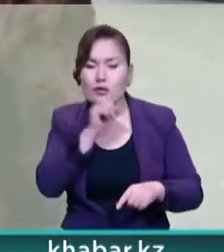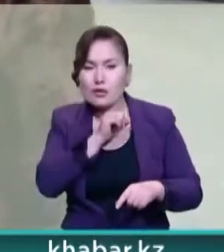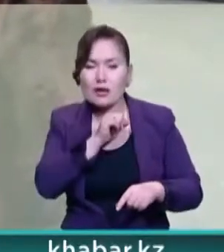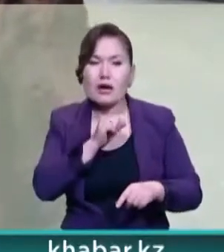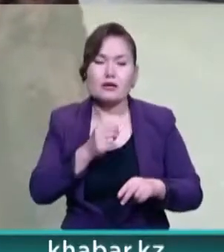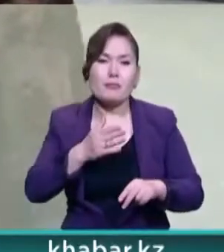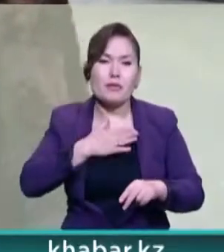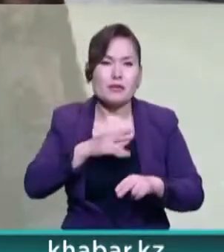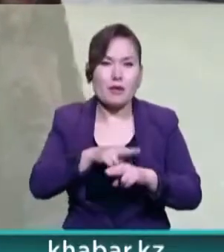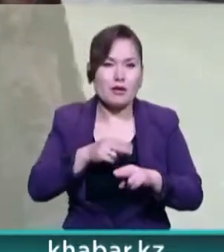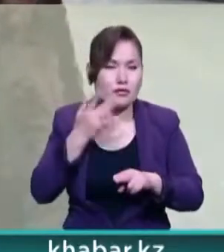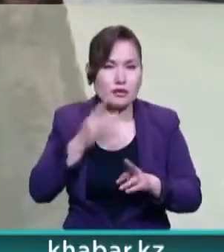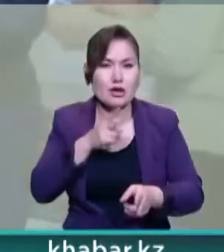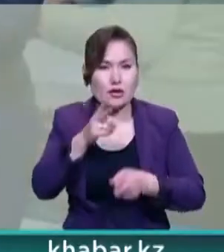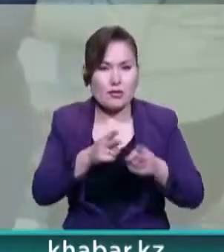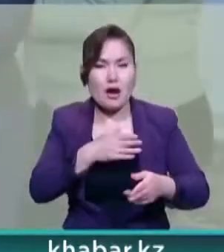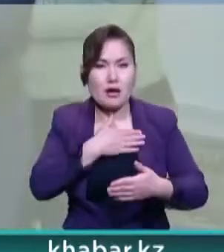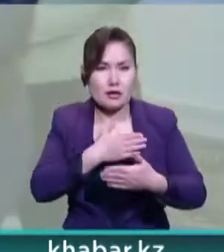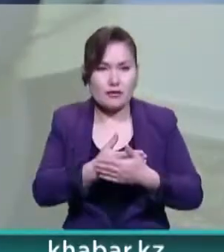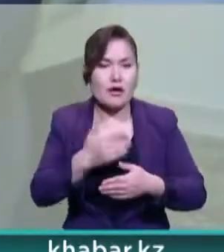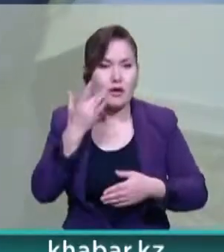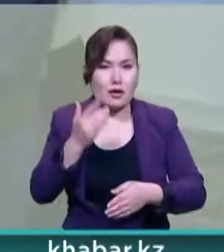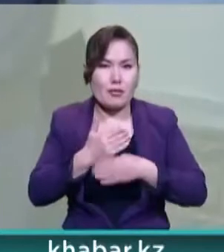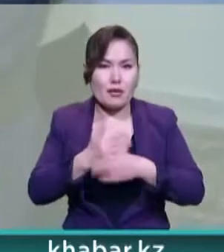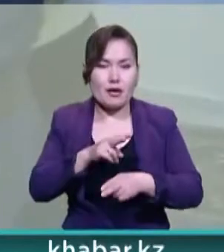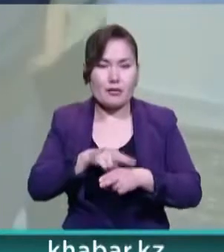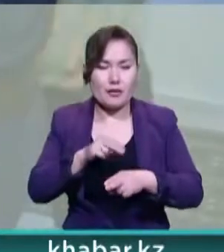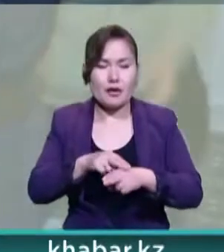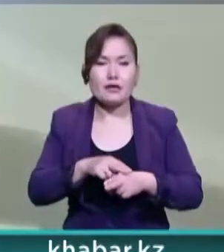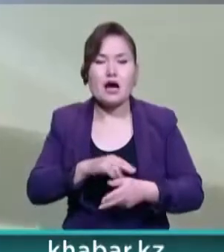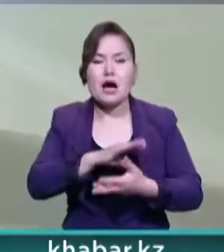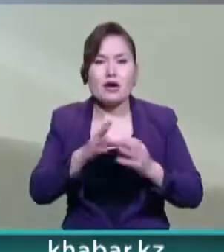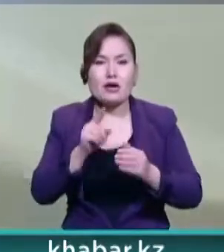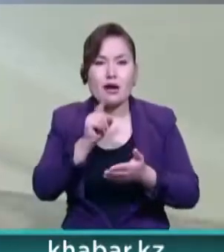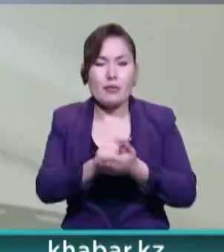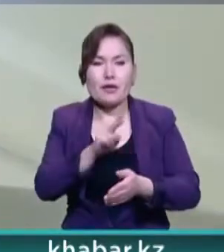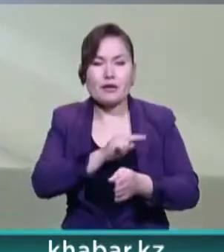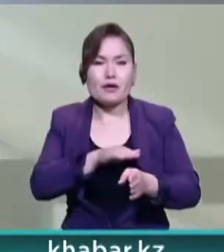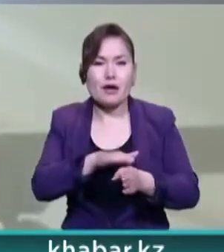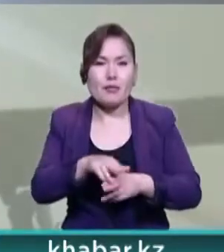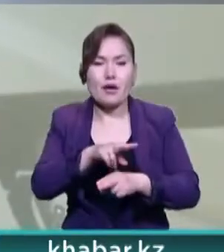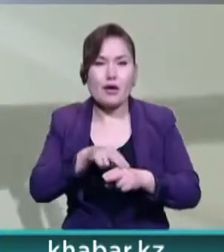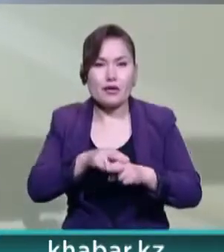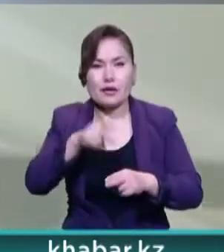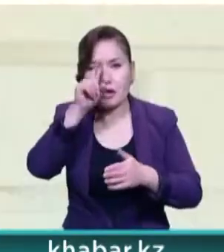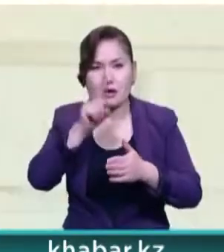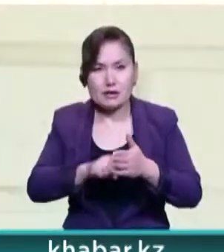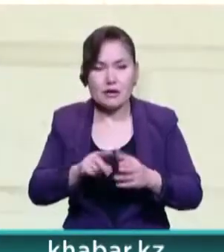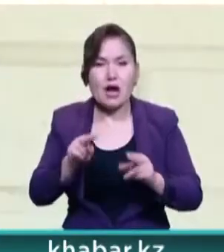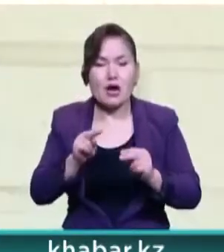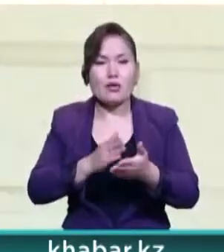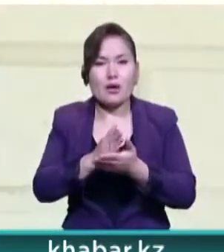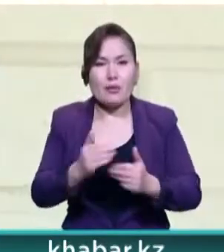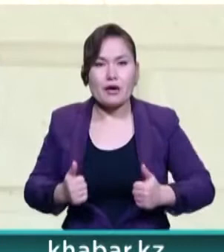Бәріне көңілім тола, жақсы жұмыс істейді. Халық алғысымен қатар жаңа міндеттер арқалаған полицейлер сенім үдесінен шығуға